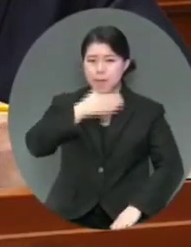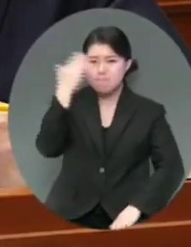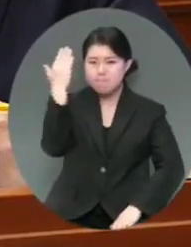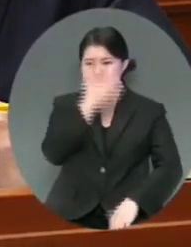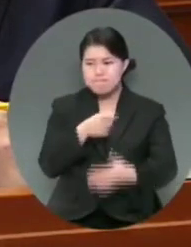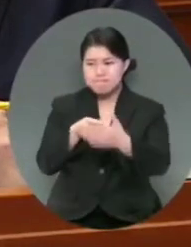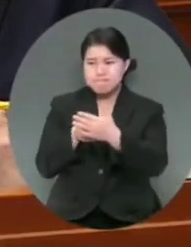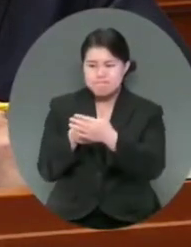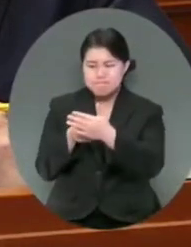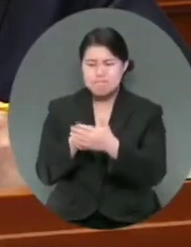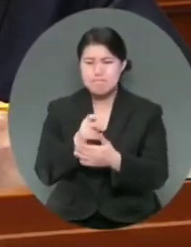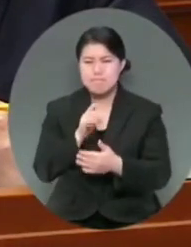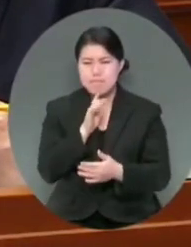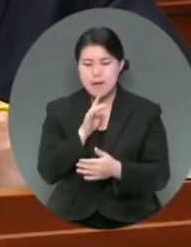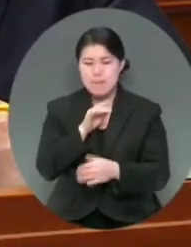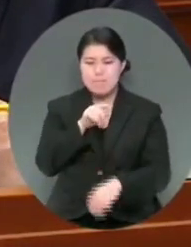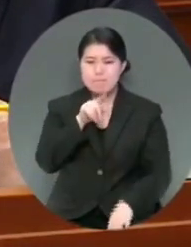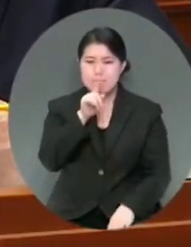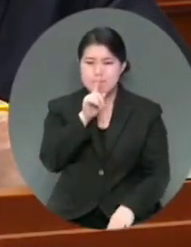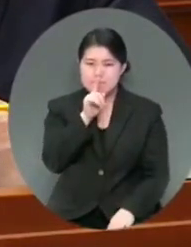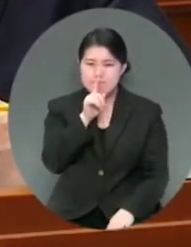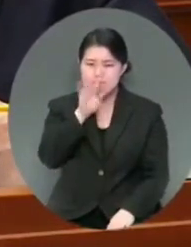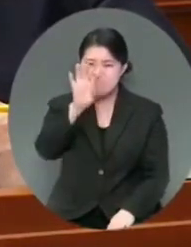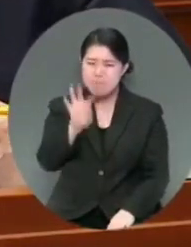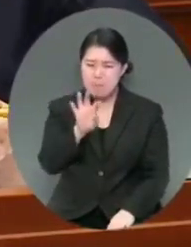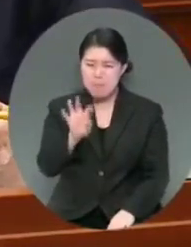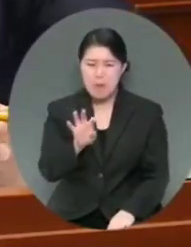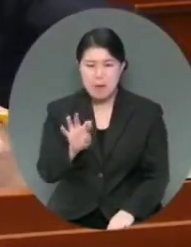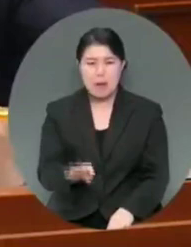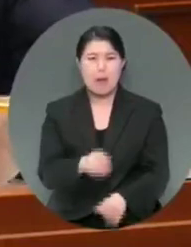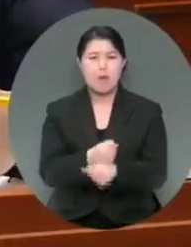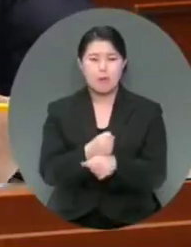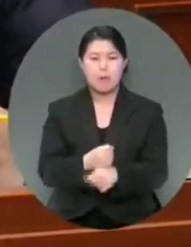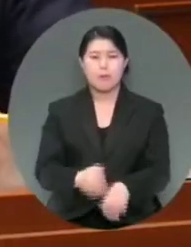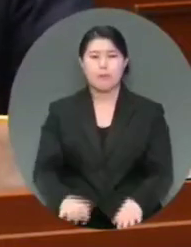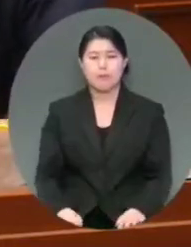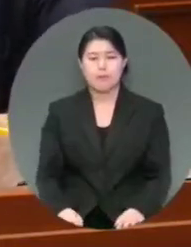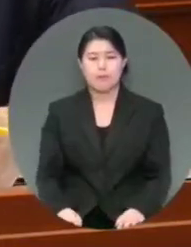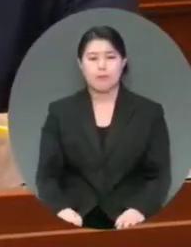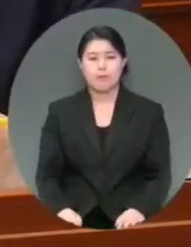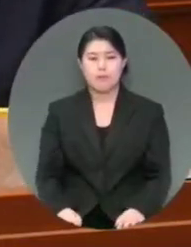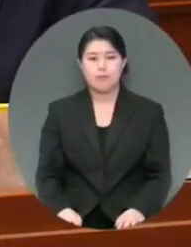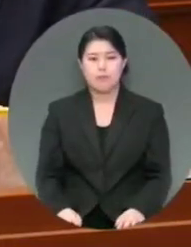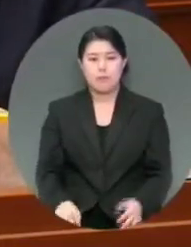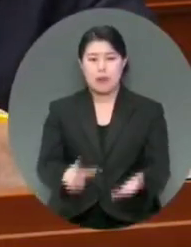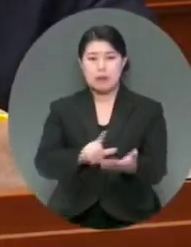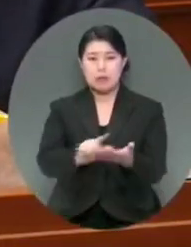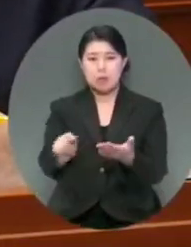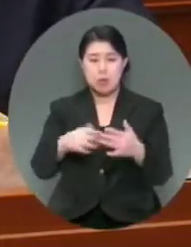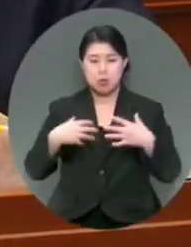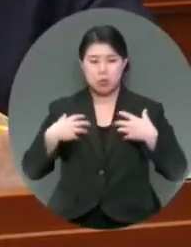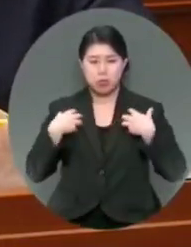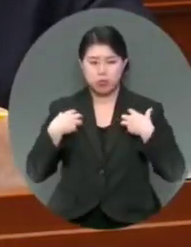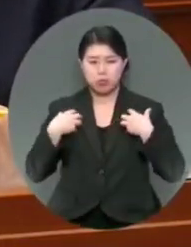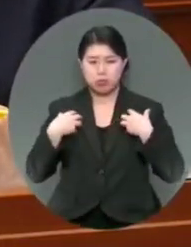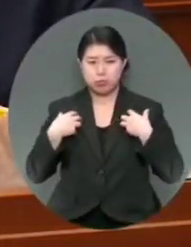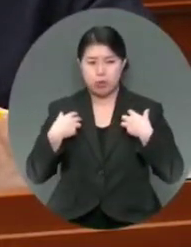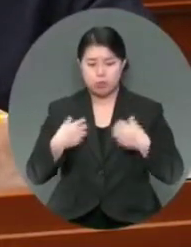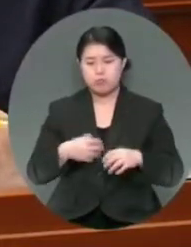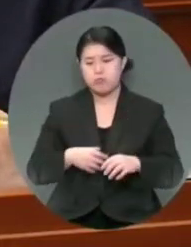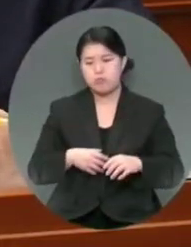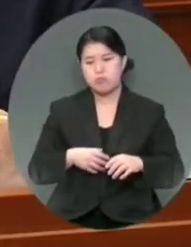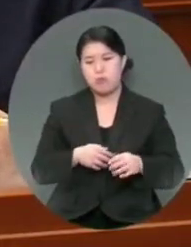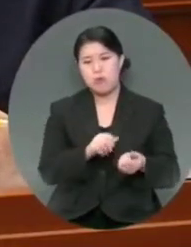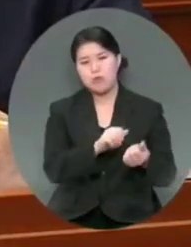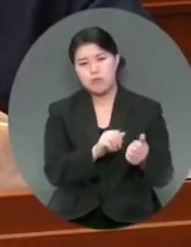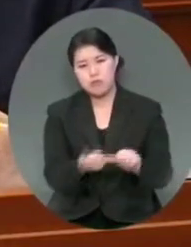건전성만 앵무새처럼 반복해서 명분을 들이대면서 지자체는 뭐 굶어 죽든